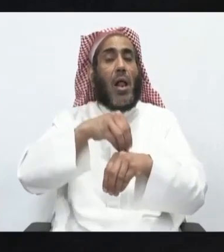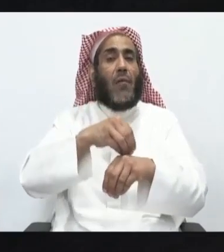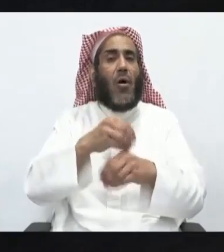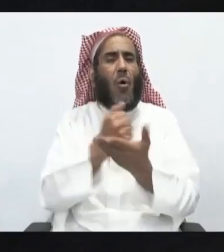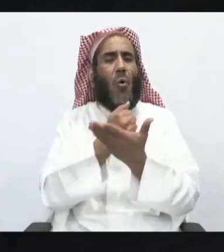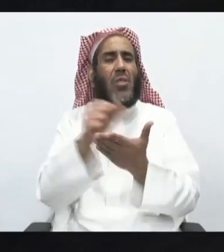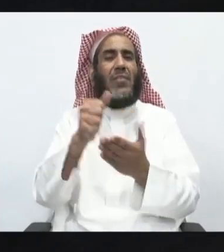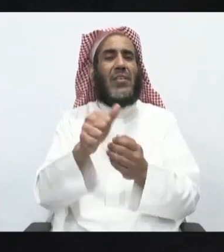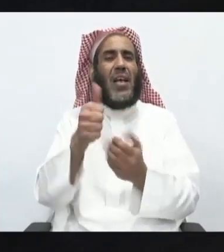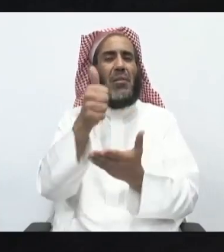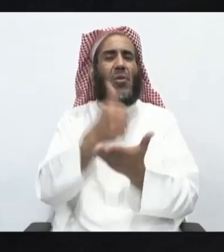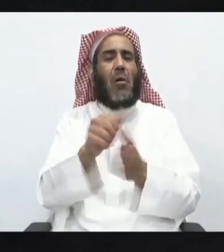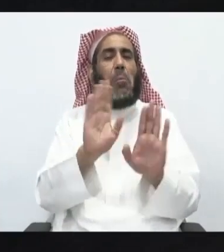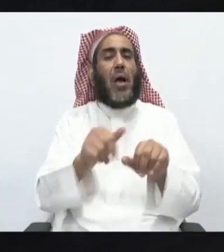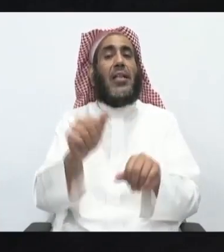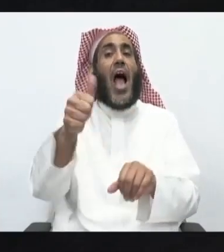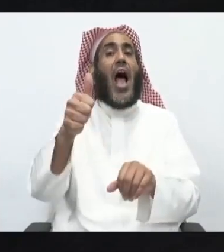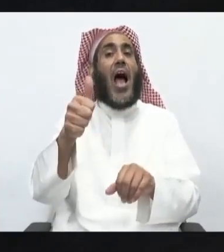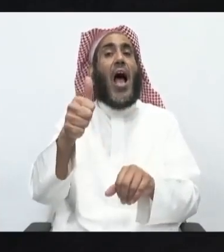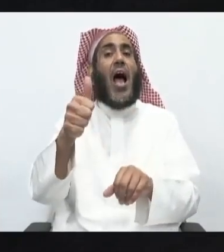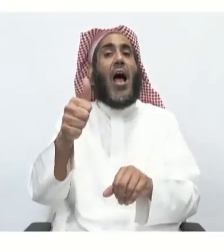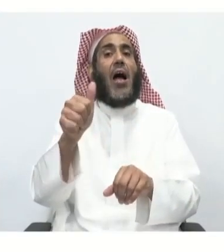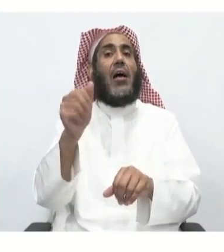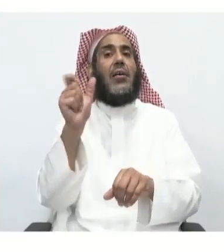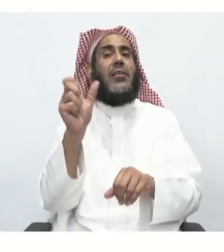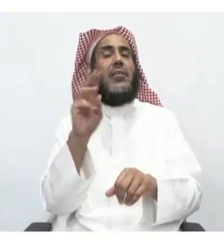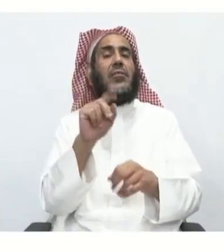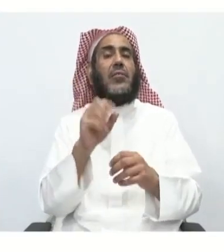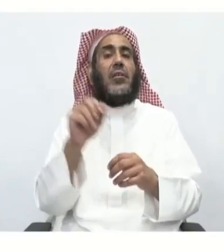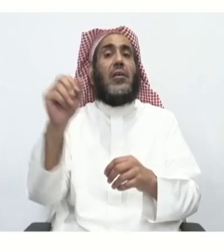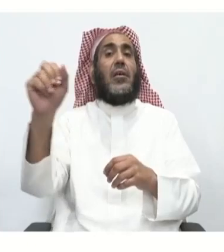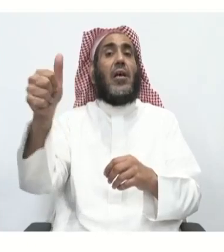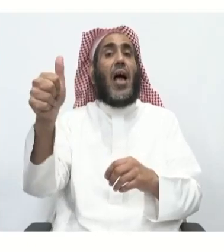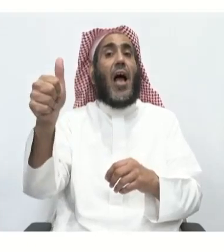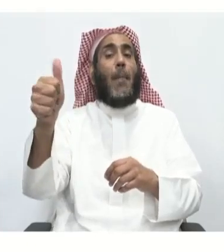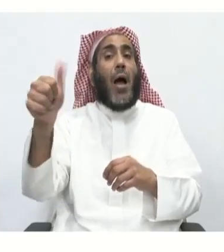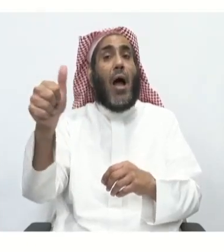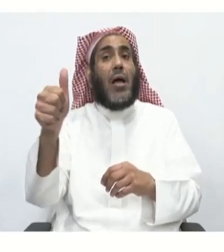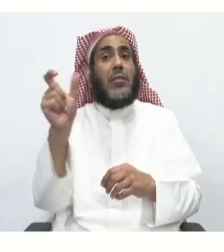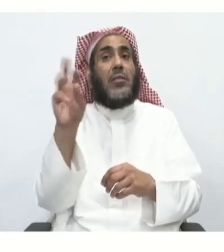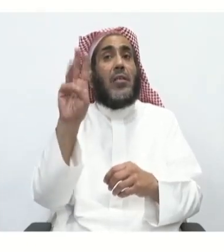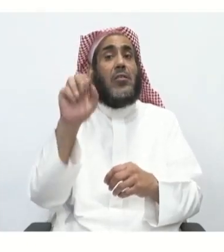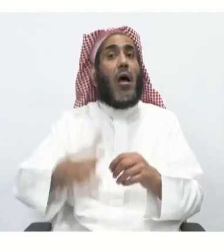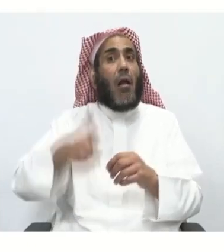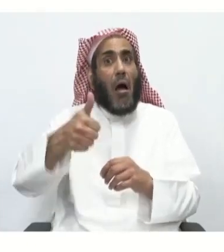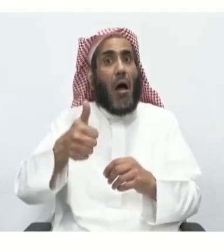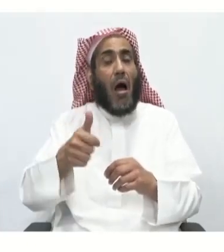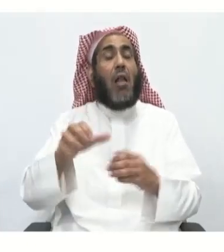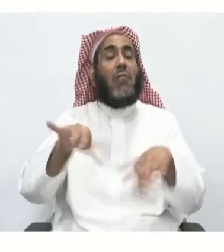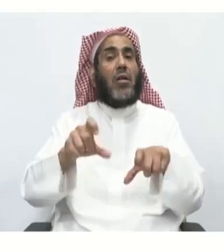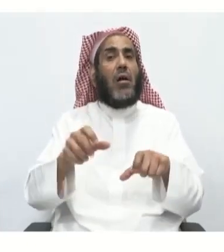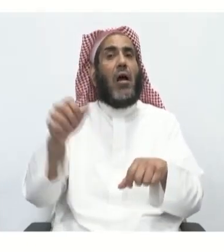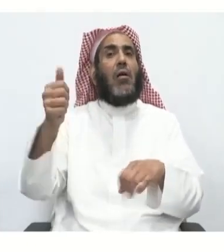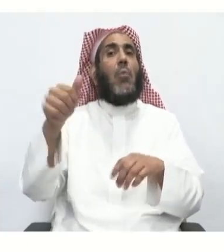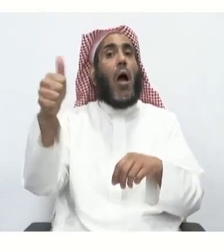الوصل وبقيت همزه الاستفهام وبقيت همزه الافهام وصارت انتصر الفريق هنا اصلها ا انتصر